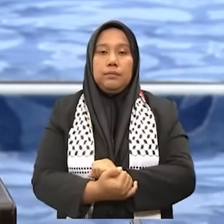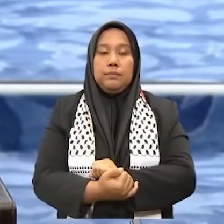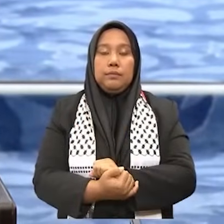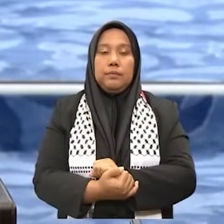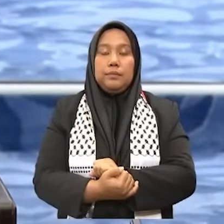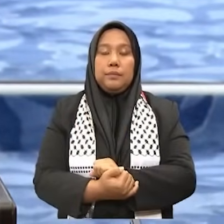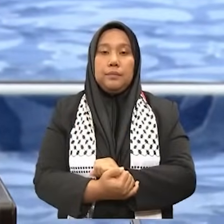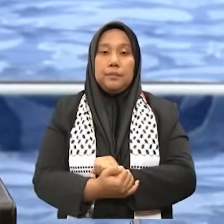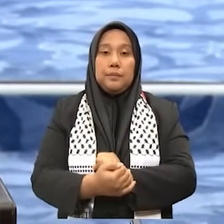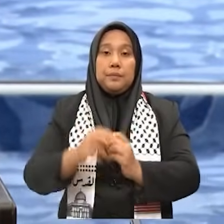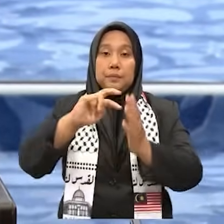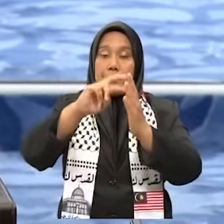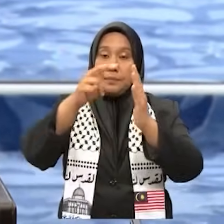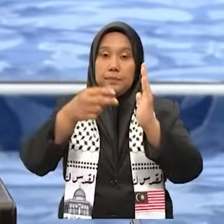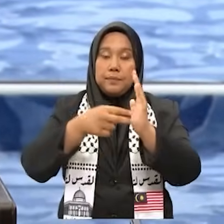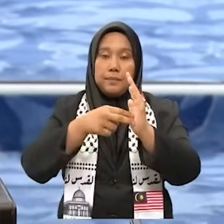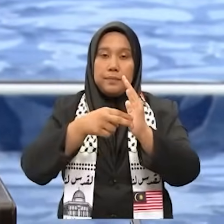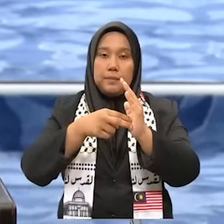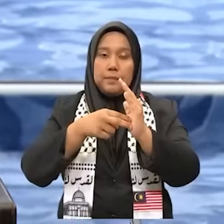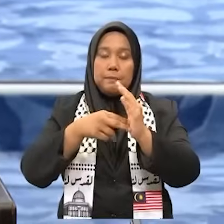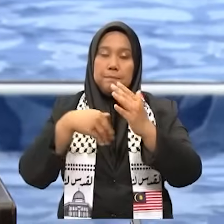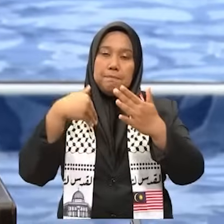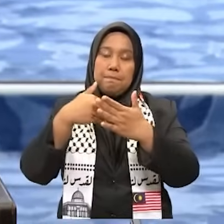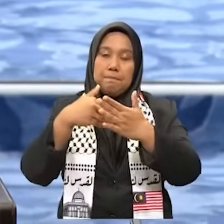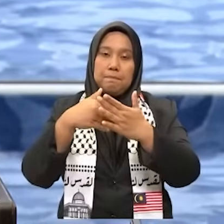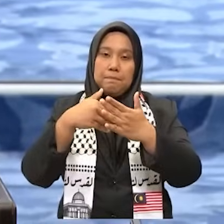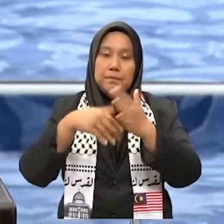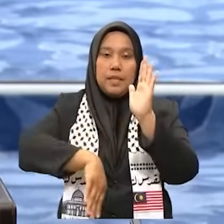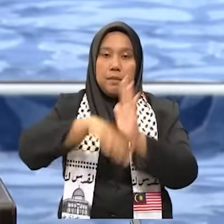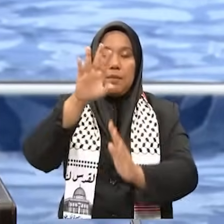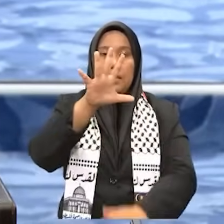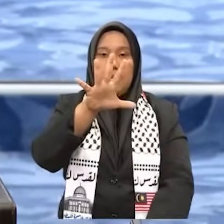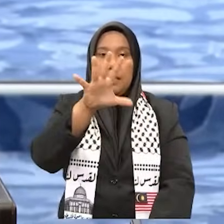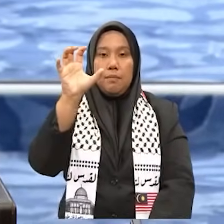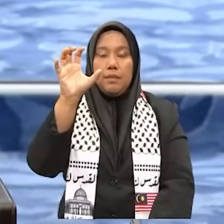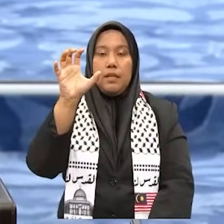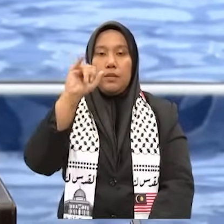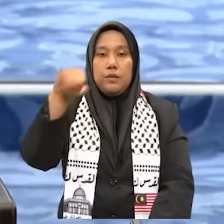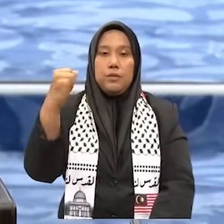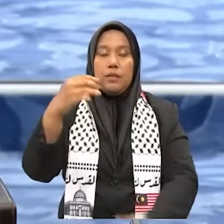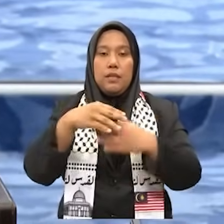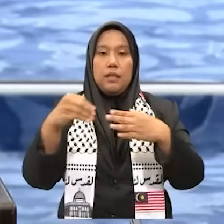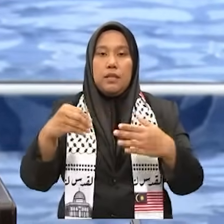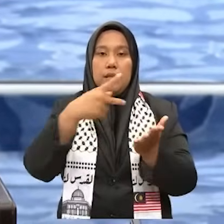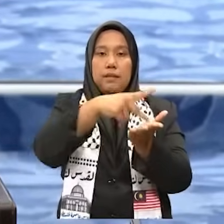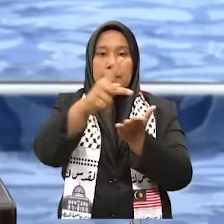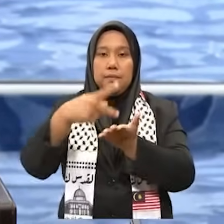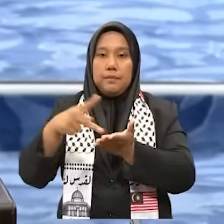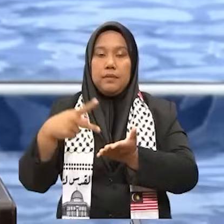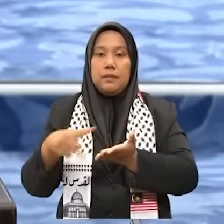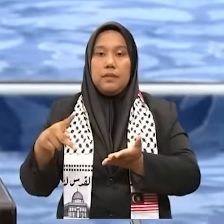Ini bermakna hampir lebih 500 juta ringgit dibelanjakan semasa